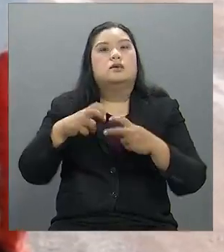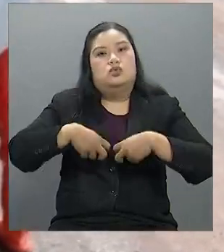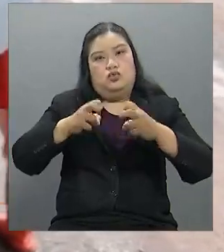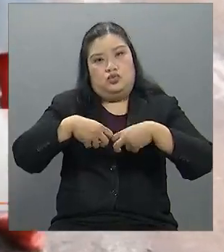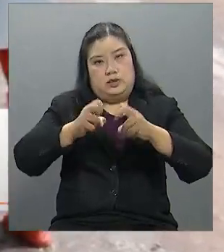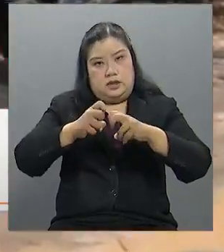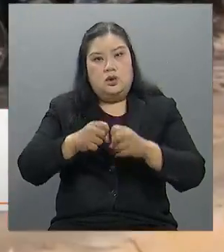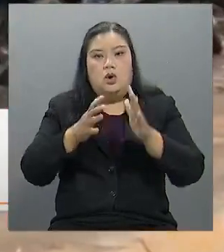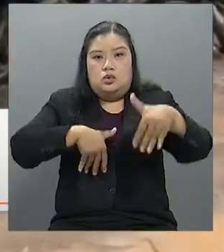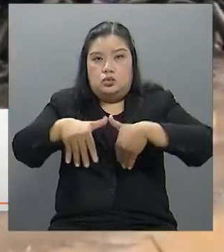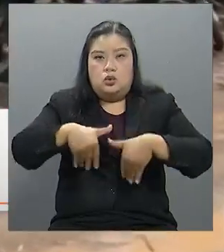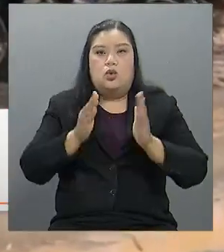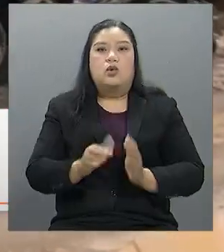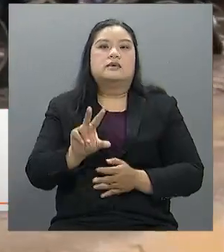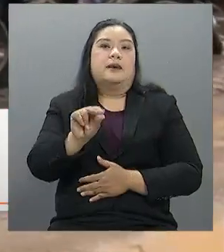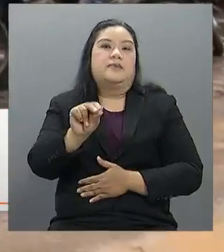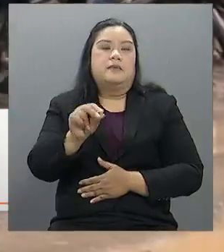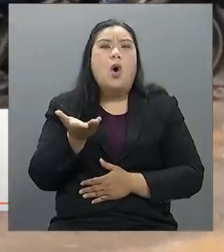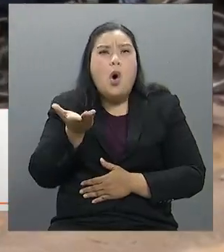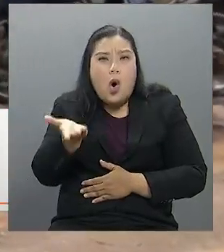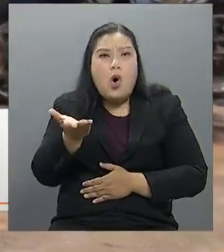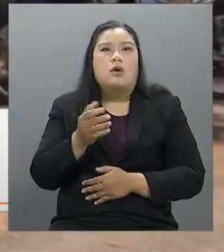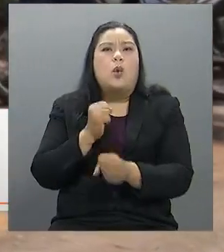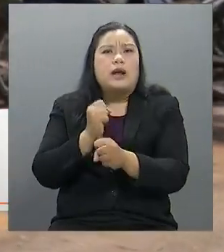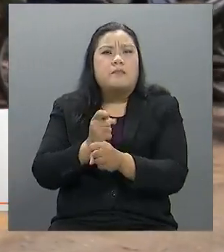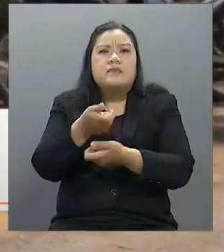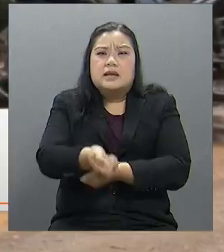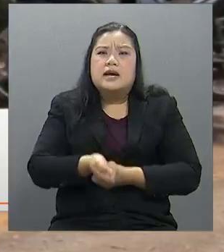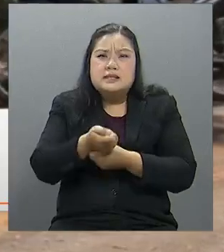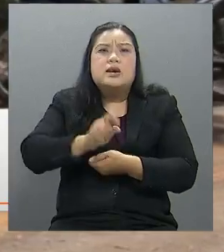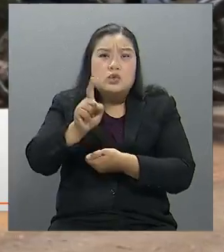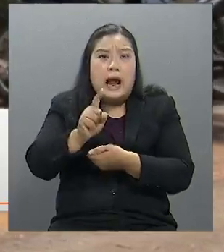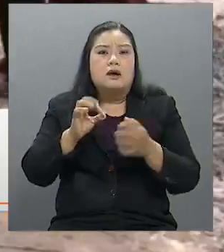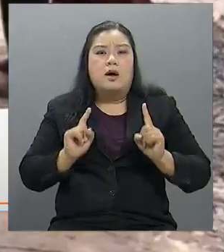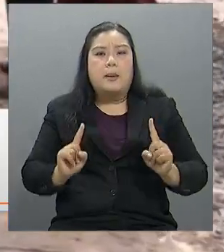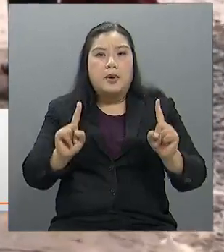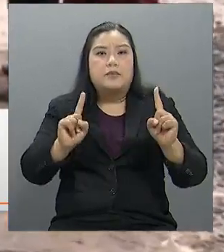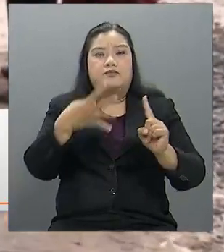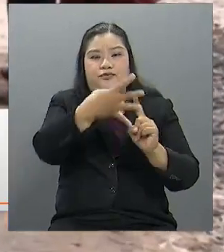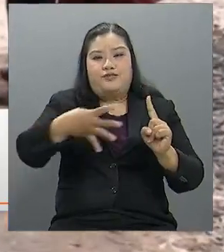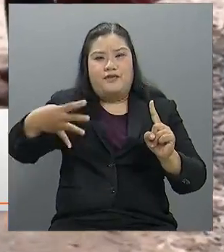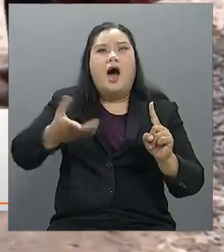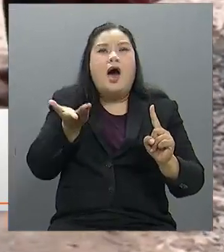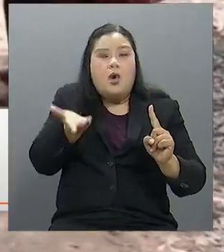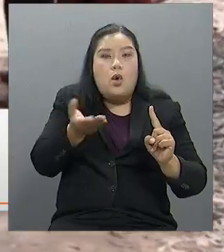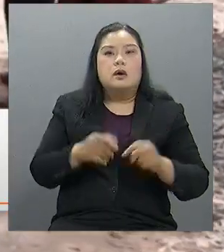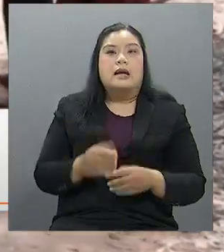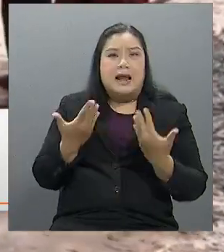องเรียนบอกว่าขอไฟฟ้าทำการเกษตรหน่อยแล้วก็ไปขอที่การไฟฟ้าอำเภอปราส